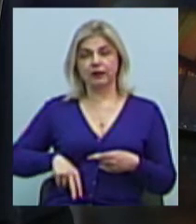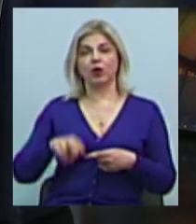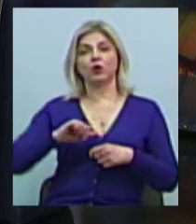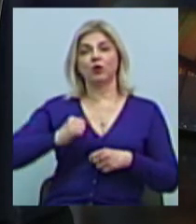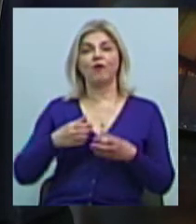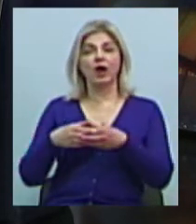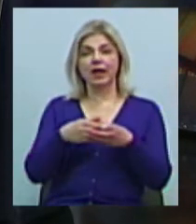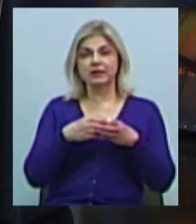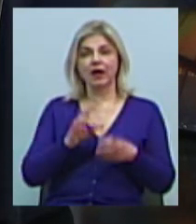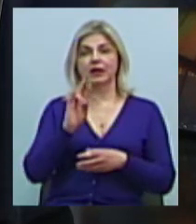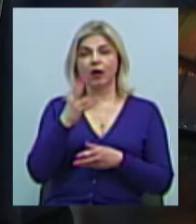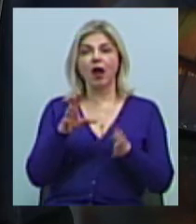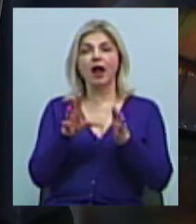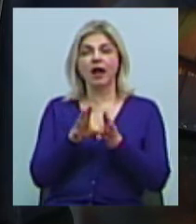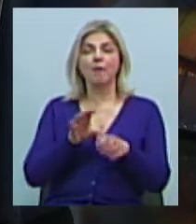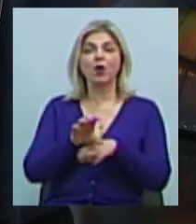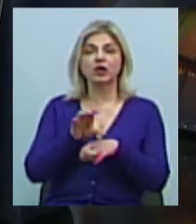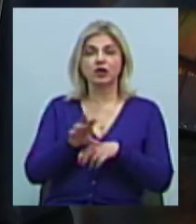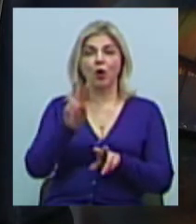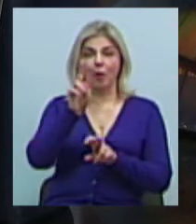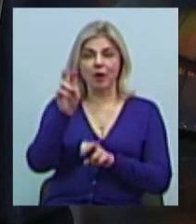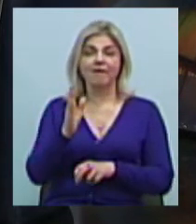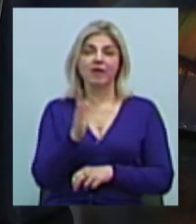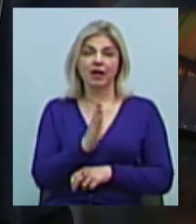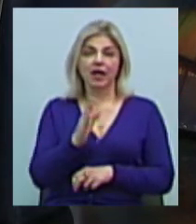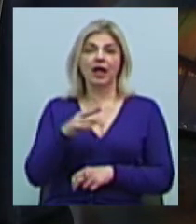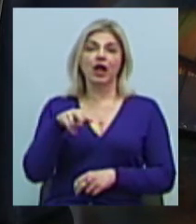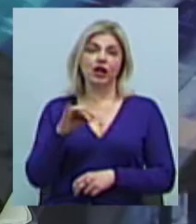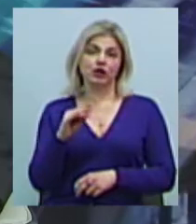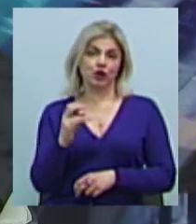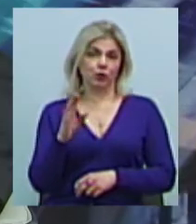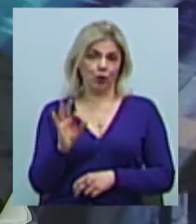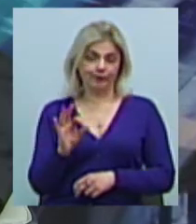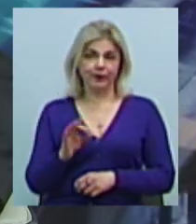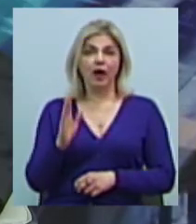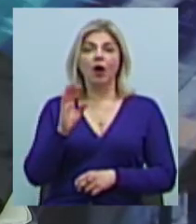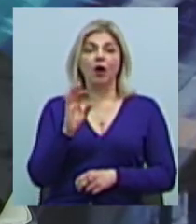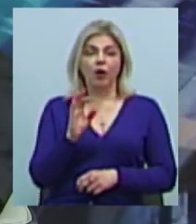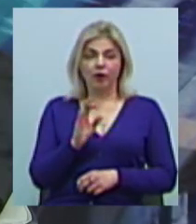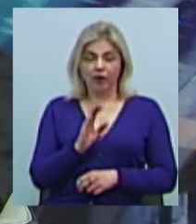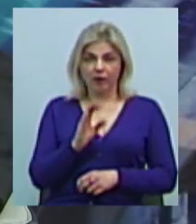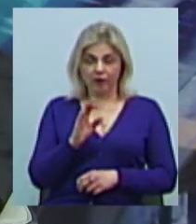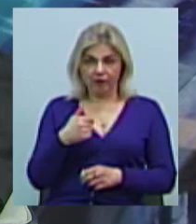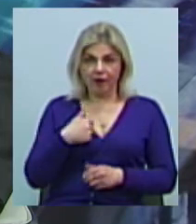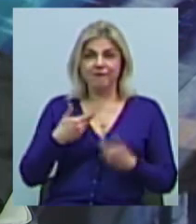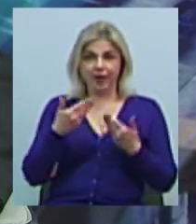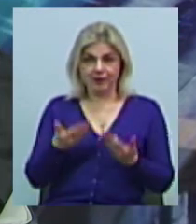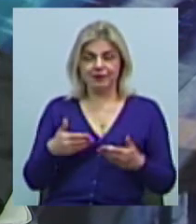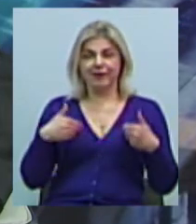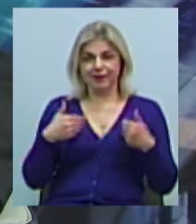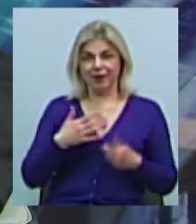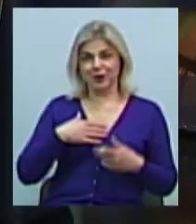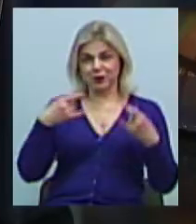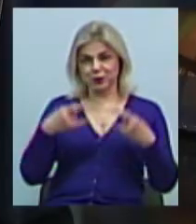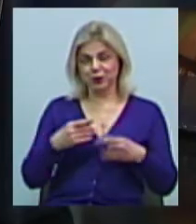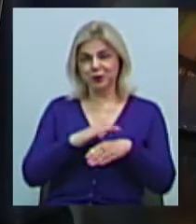відповідальністю «Миколаївська електропостачальна компанія» Валентин Лінченко. Валентин Володимирович, я вас вітаю в нашій студії. Добрий вечір. Добрий